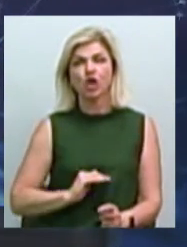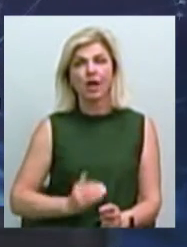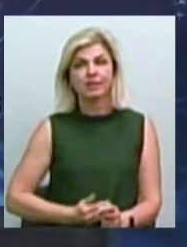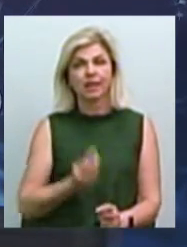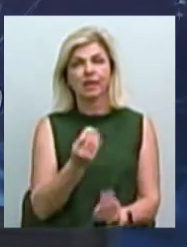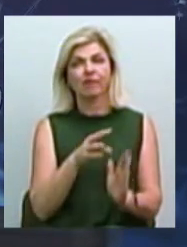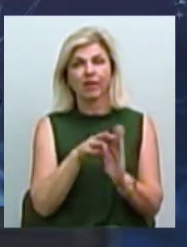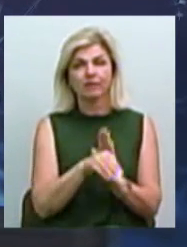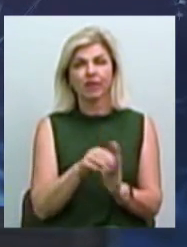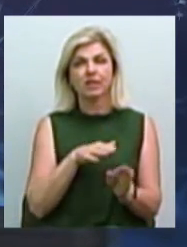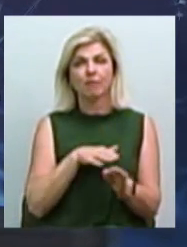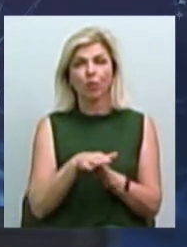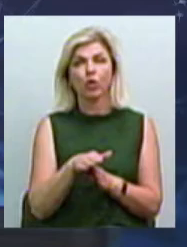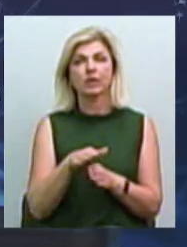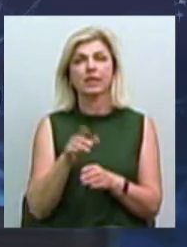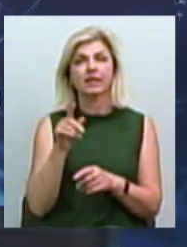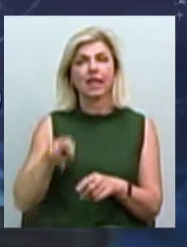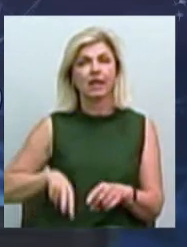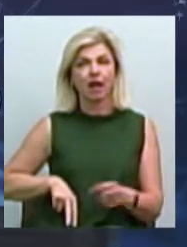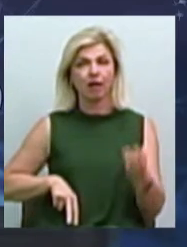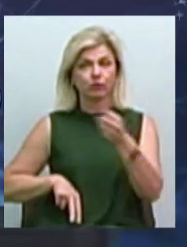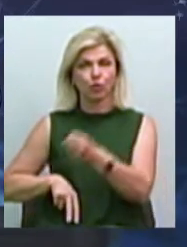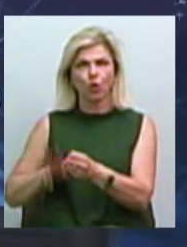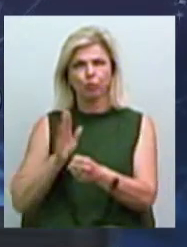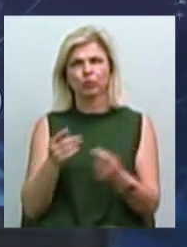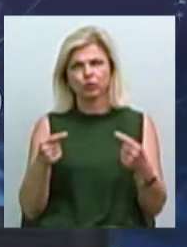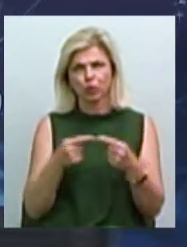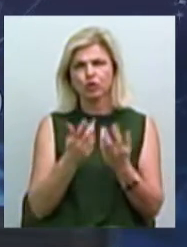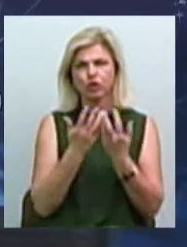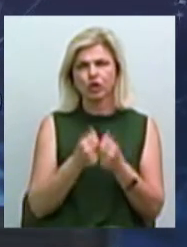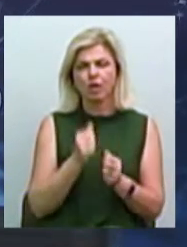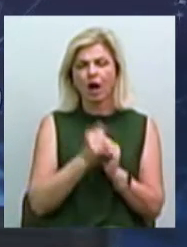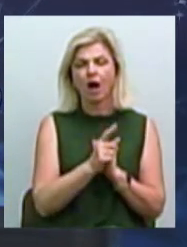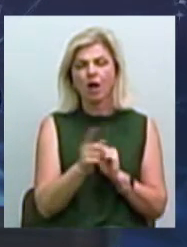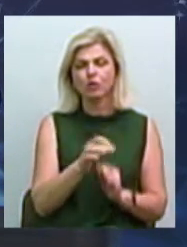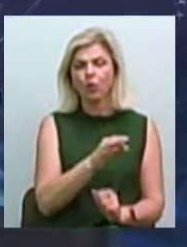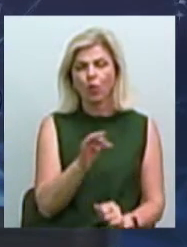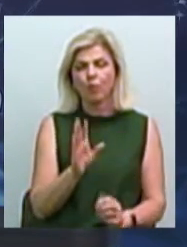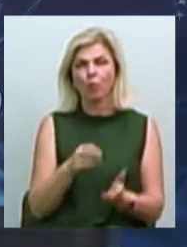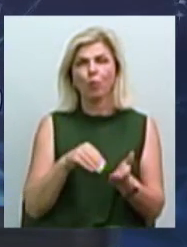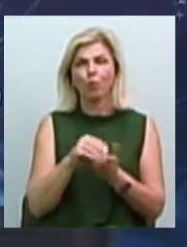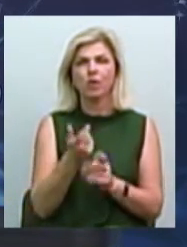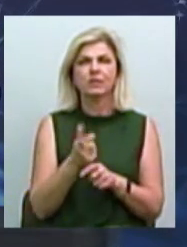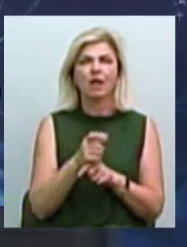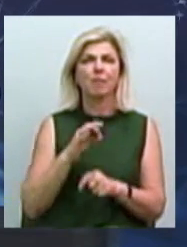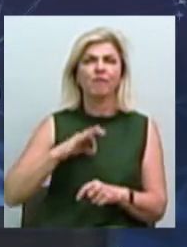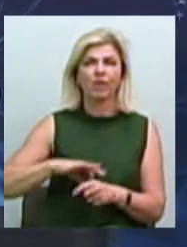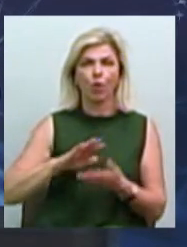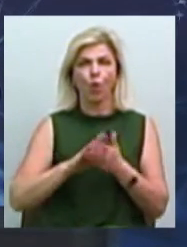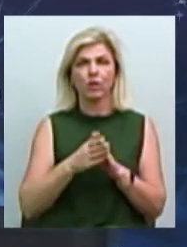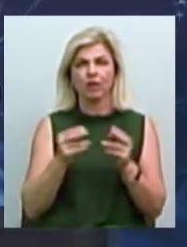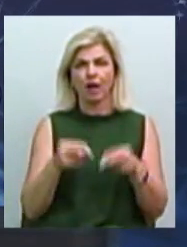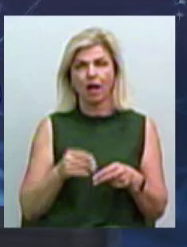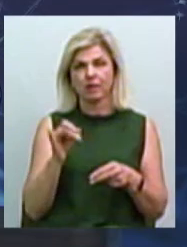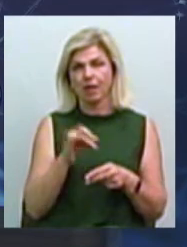своего исполнительного директора, будет четко считать каждую копеечку и будет покупать самый выгодный контракт и продавать по самому выгодному